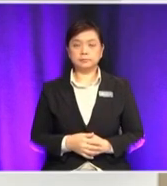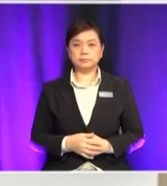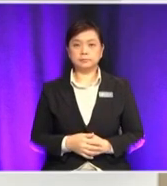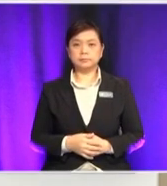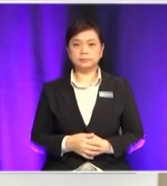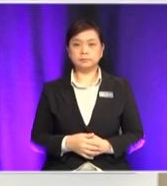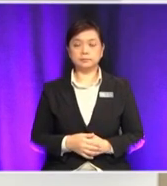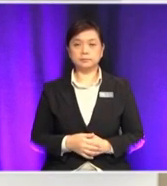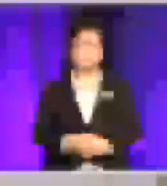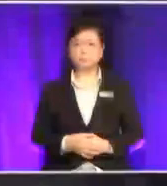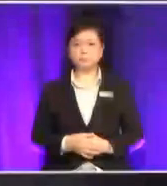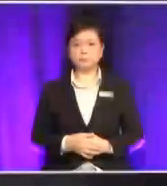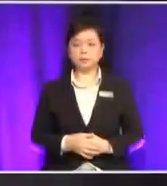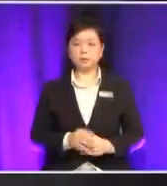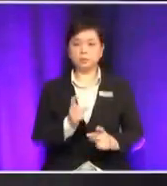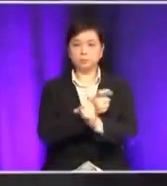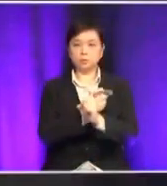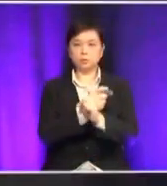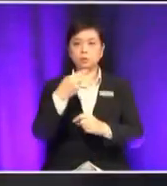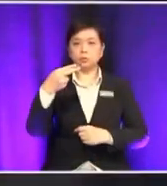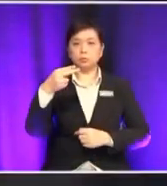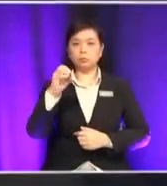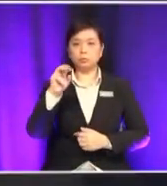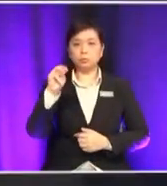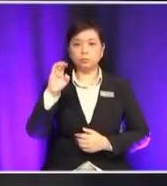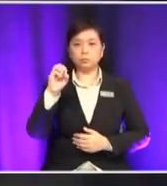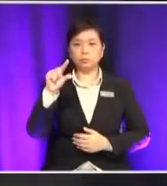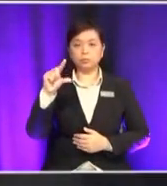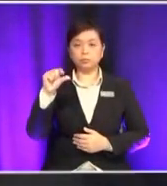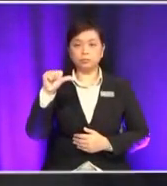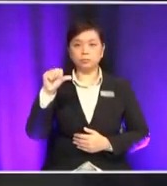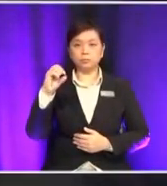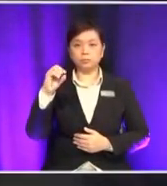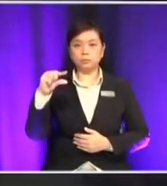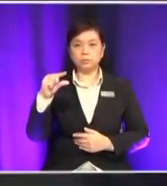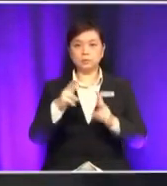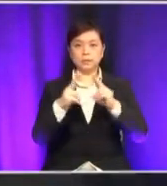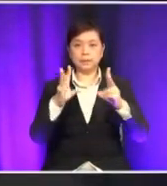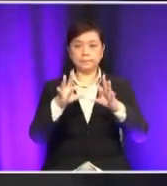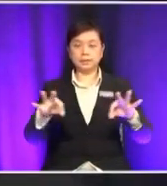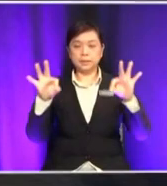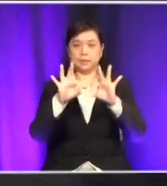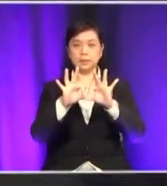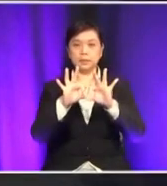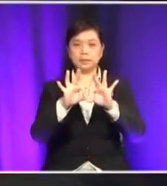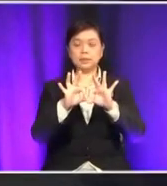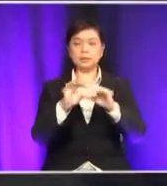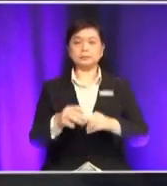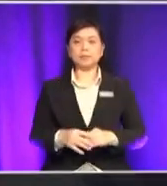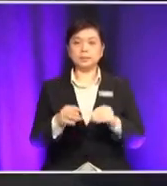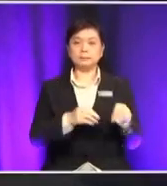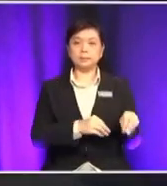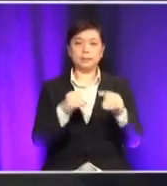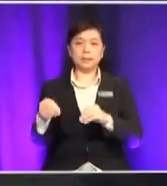Kromosom homolog sangat-sangat penting fasa dipro fasa yang sangat penting adalah pindah silang dan sinopsis adalah